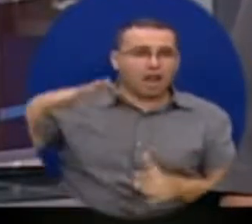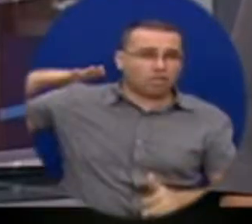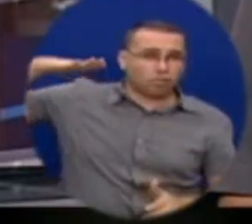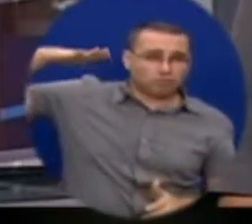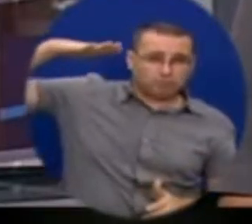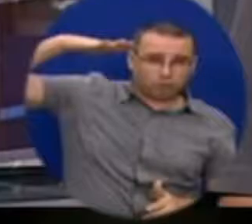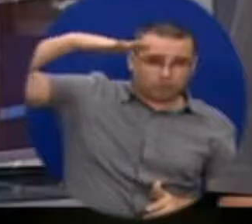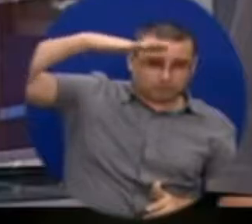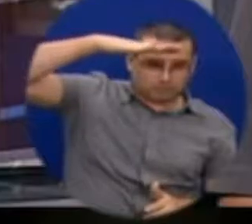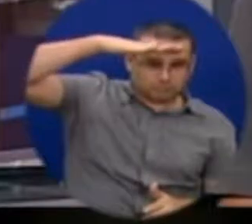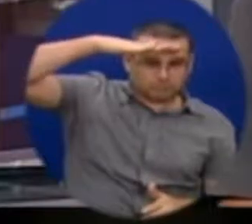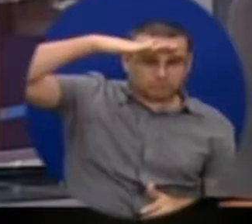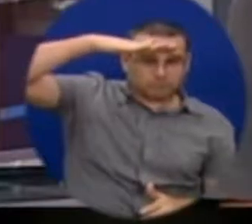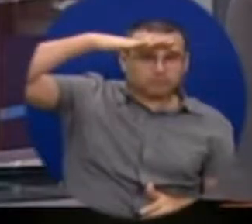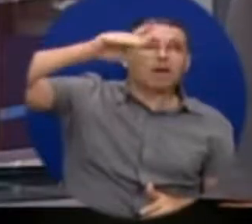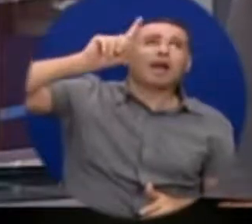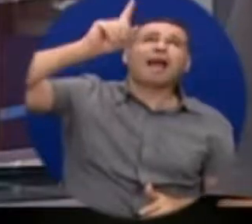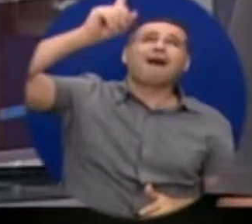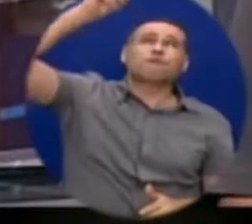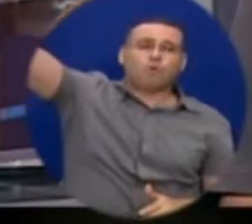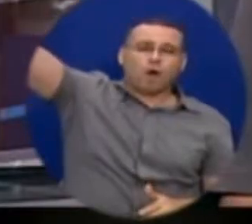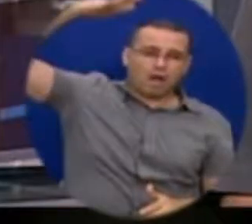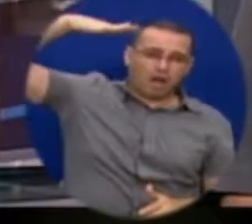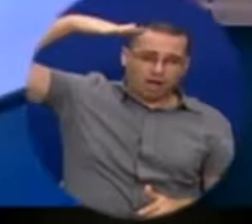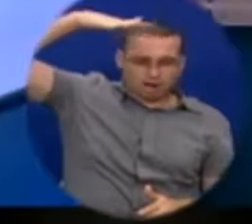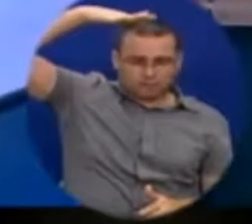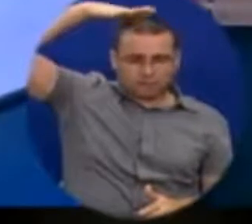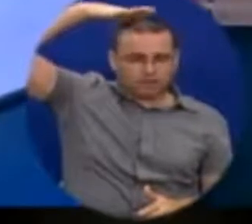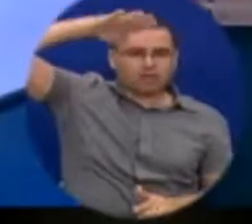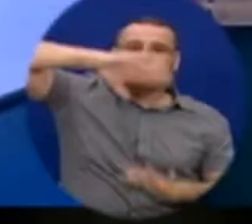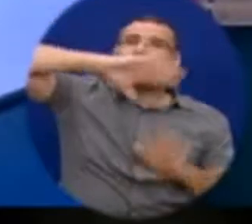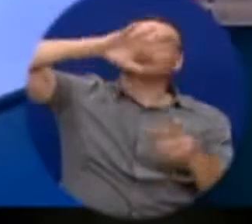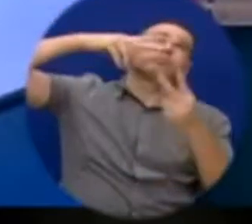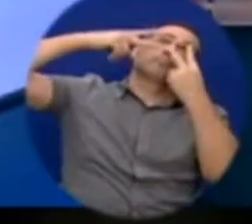במטוסים, גבוה ורחוק